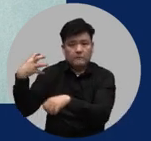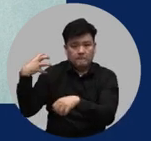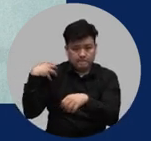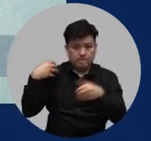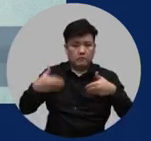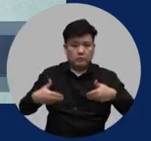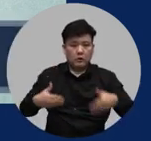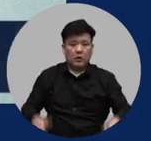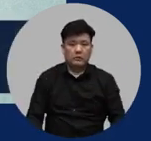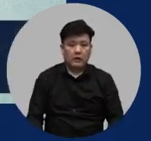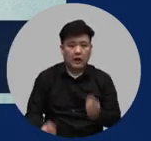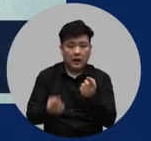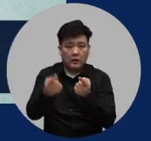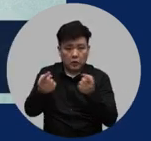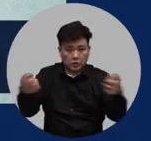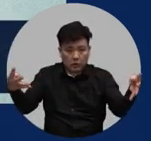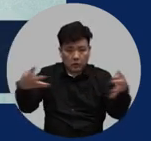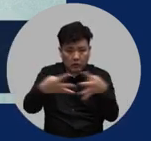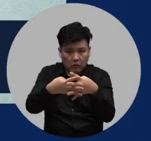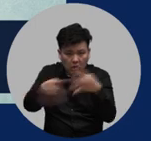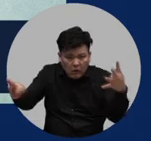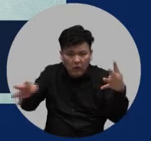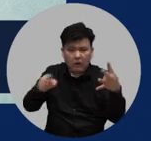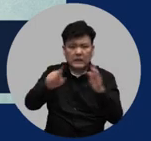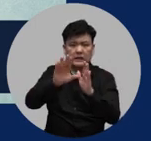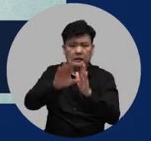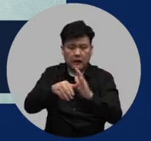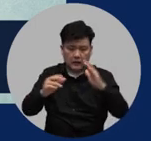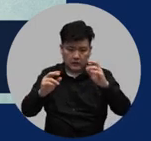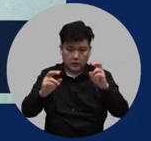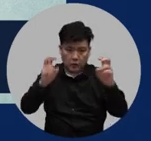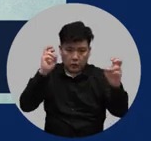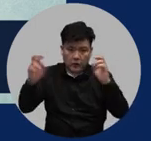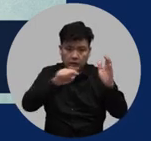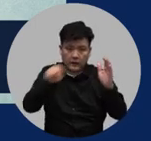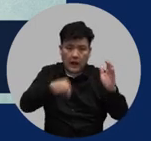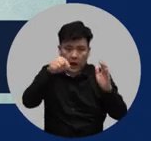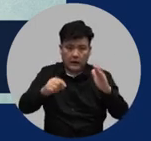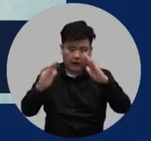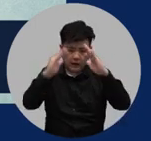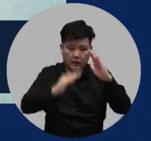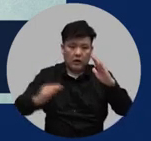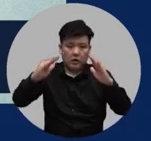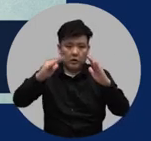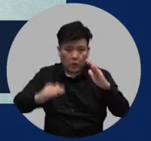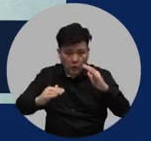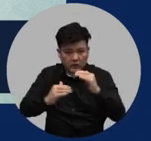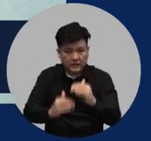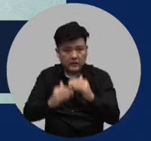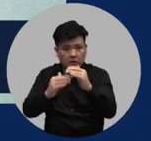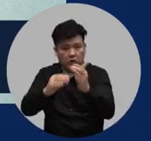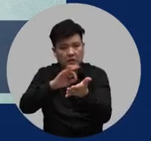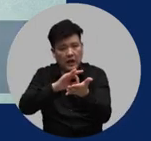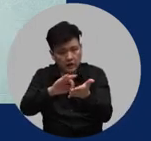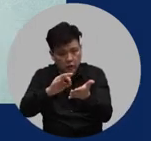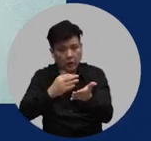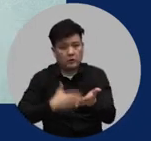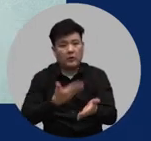합니다. 조정이 이루어지지 않는 경우에는 즉시 사내 공식 절차를 이용하도록 안내해야 합니다.